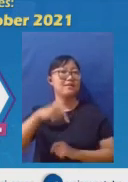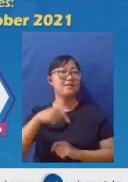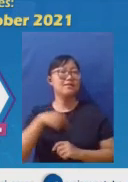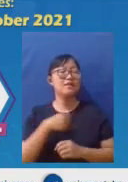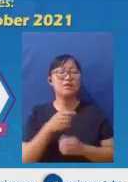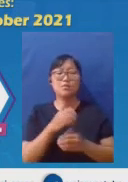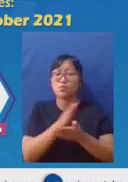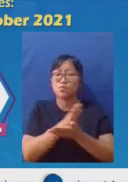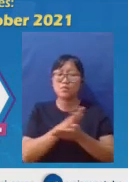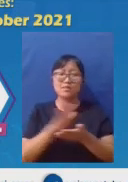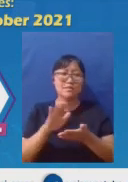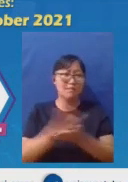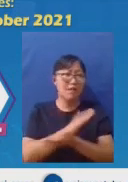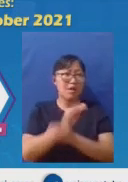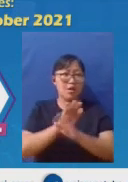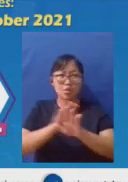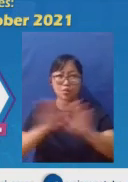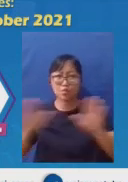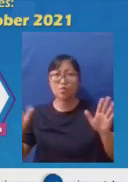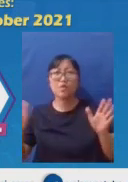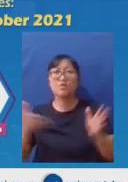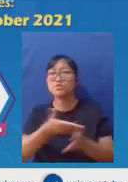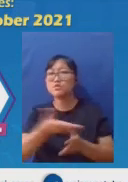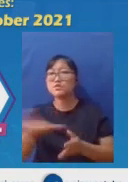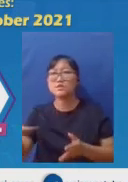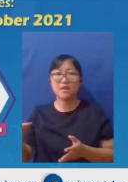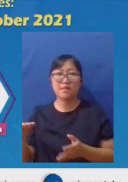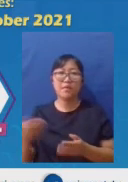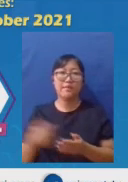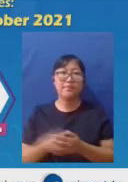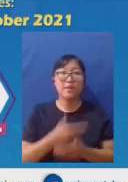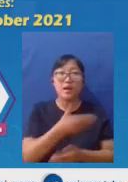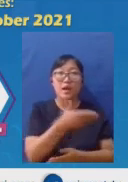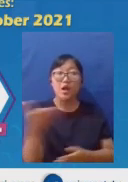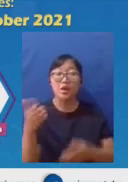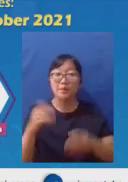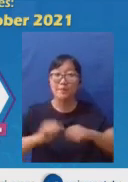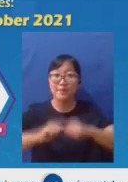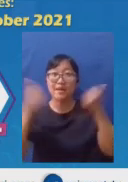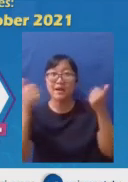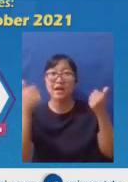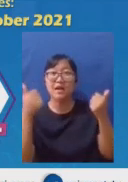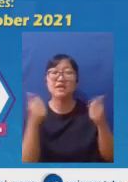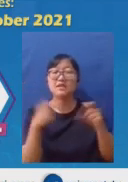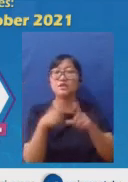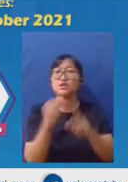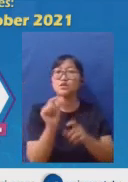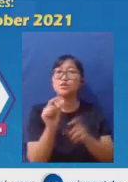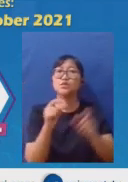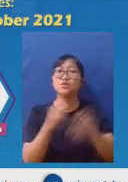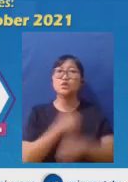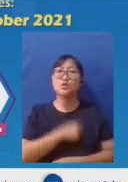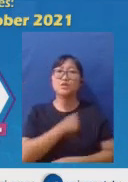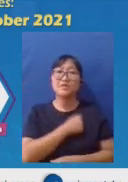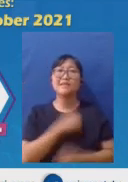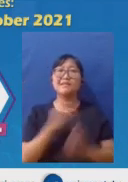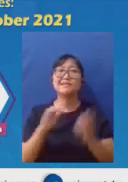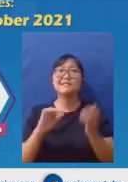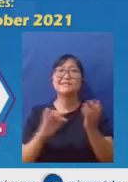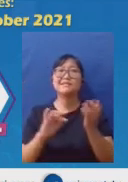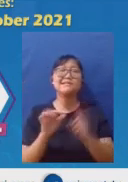siapa saja yang ingin berpartisipasi. Nah, jika Anda menjadi pemenang dalam Youth Social Digital tahun 2021 ini, ada hadiahnya